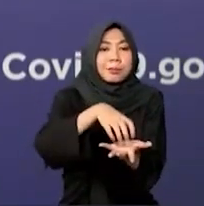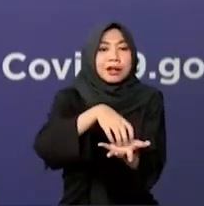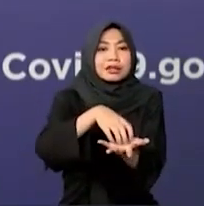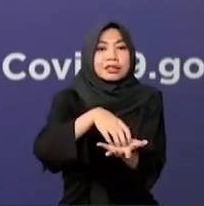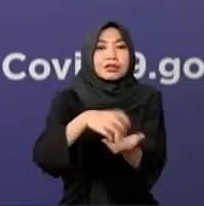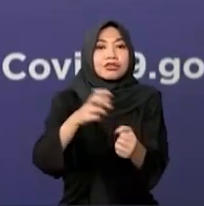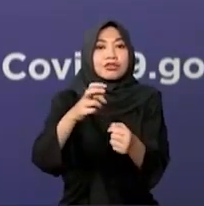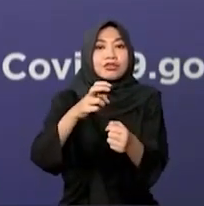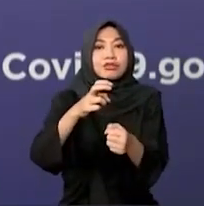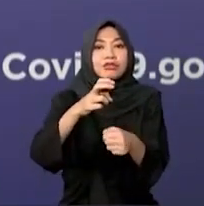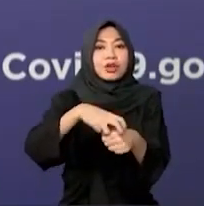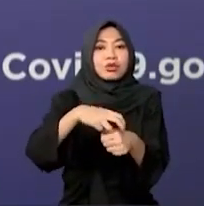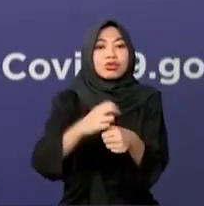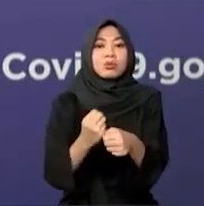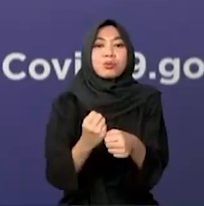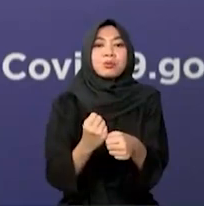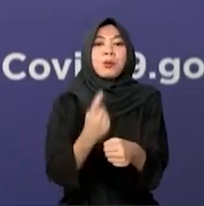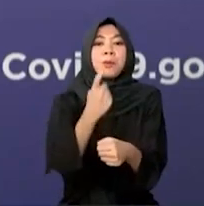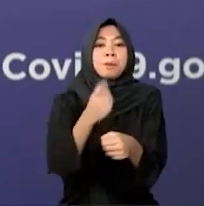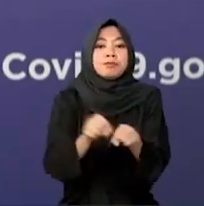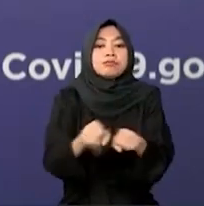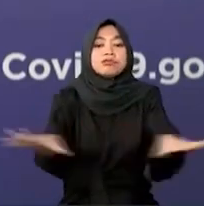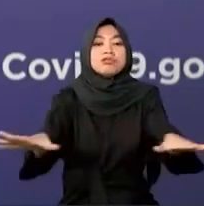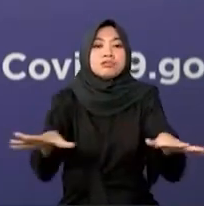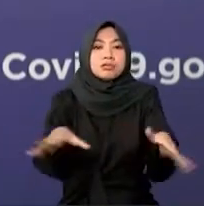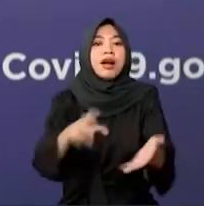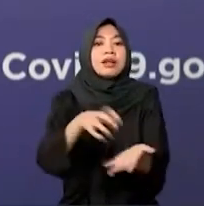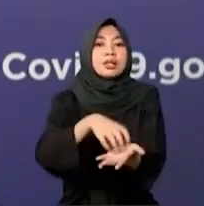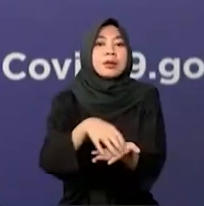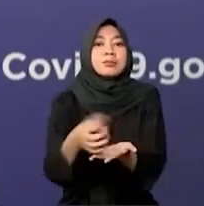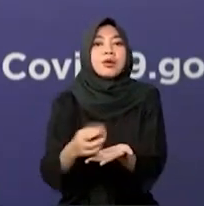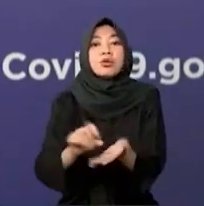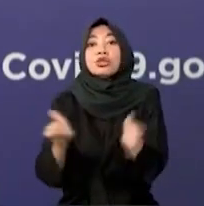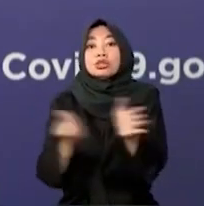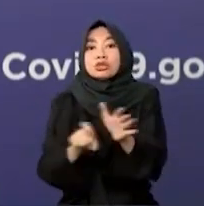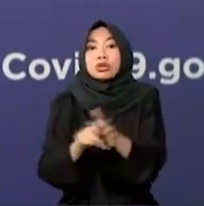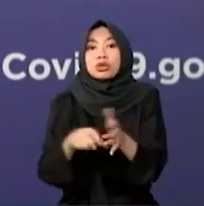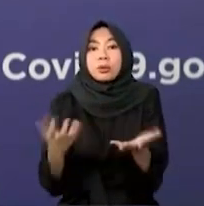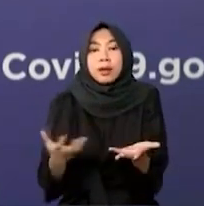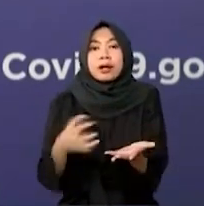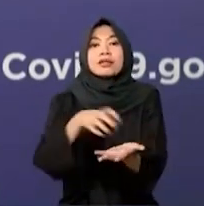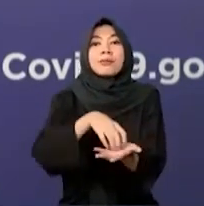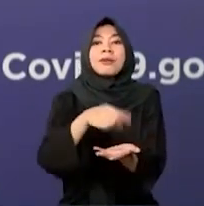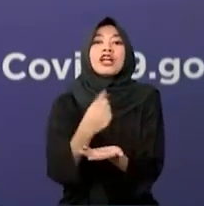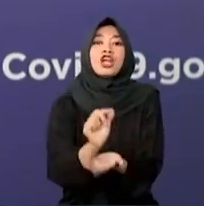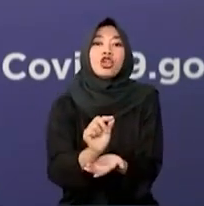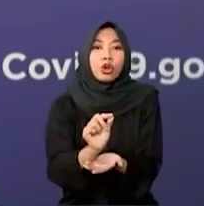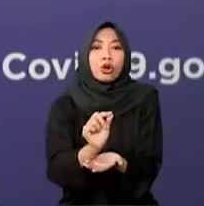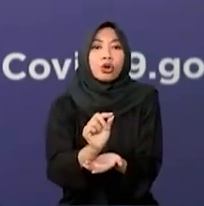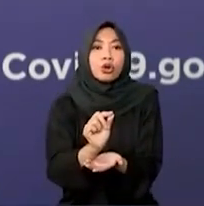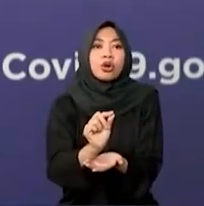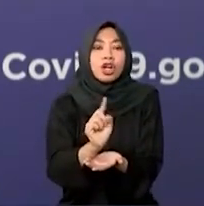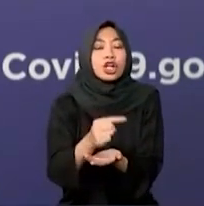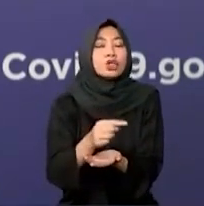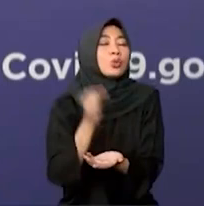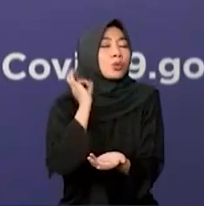menjadi tempat sebaran Hai yang pertama adalah ruang kantor